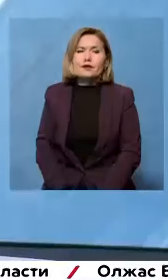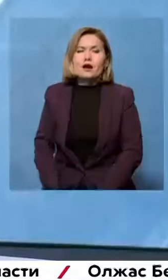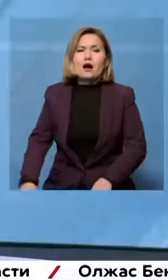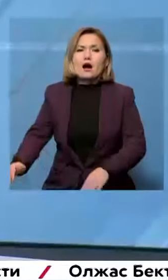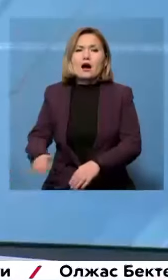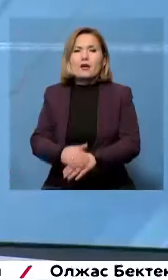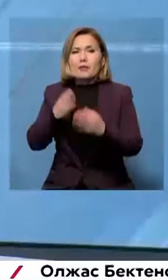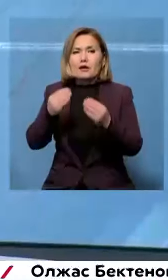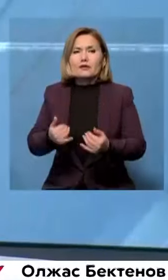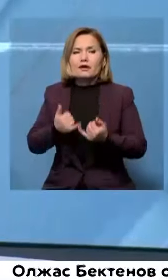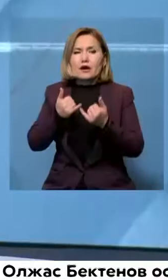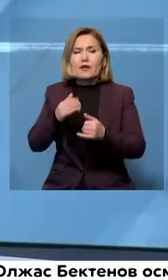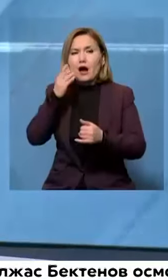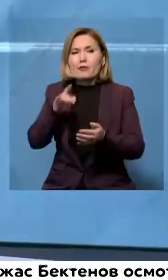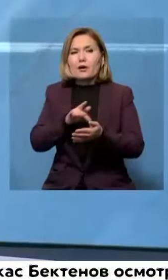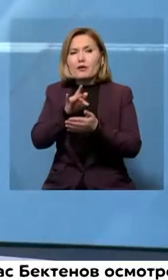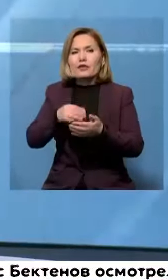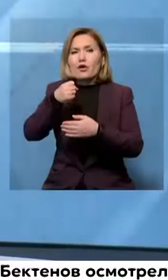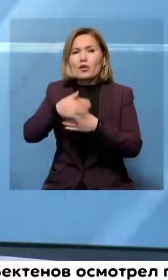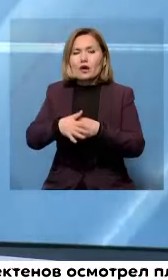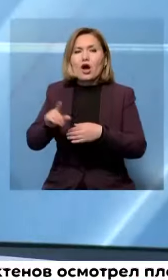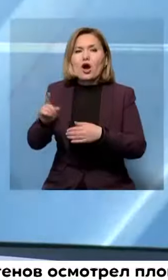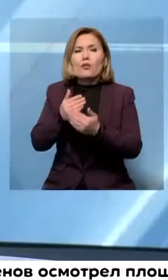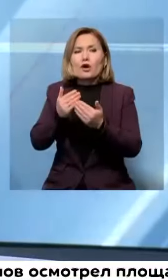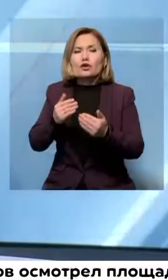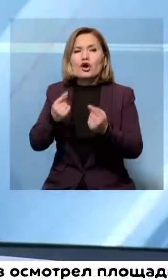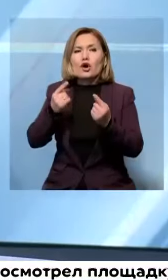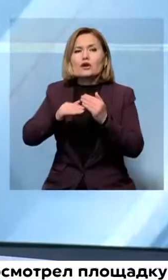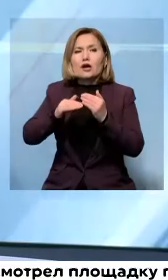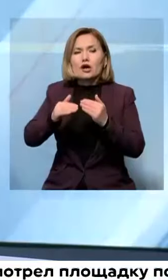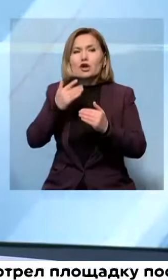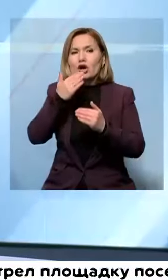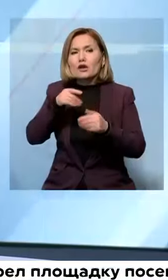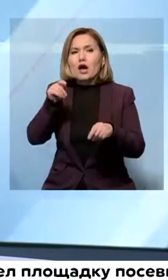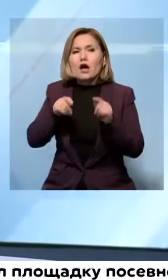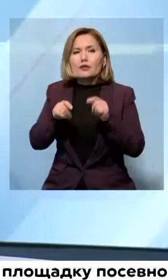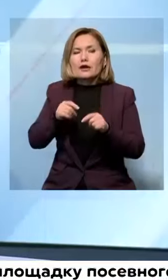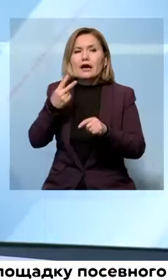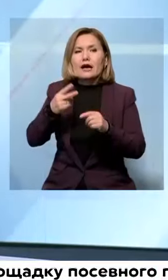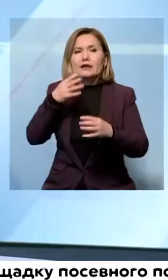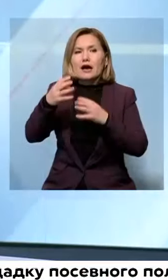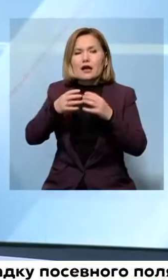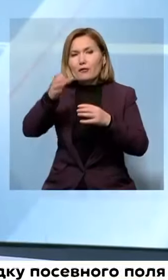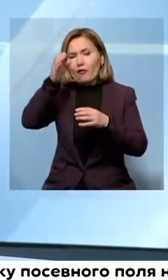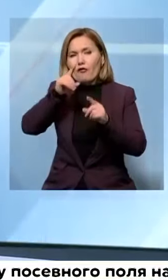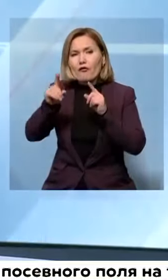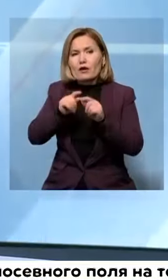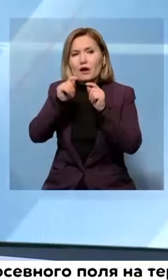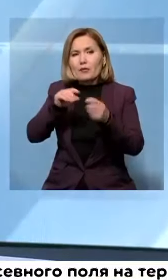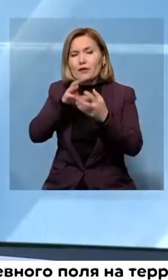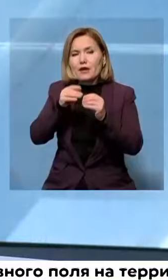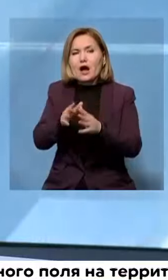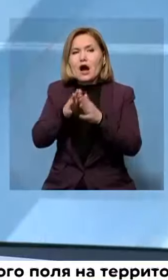Amal merekesine oray Almattağı Ortalık Muzeyde Ulu Dalanın Ultuk Dastürleri 2-ci Xalqaralıq Ğılımı Forum aşıldı. Auqımda